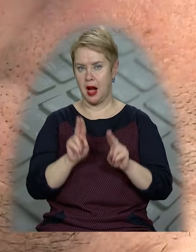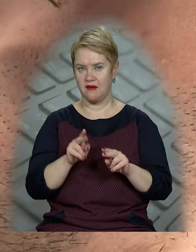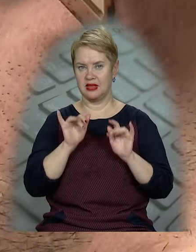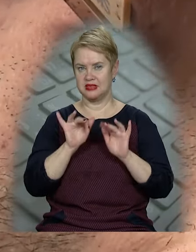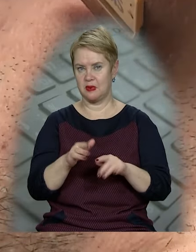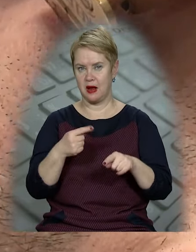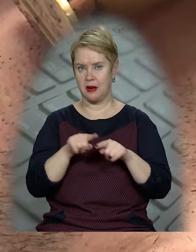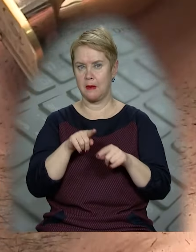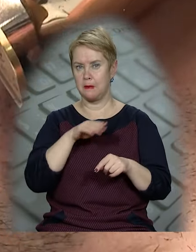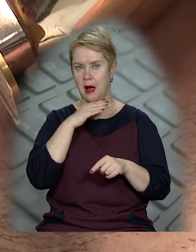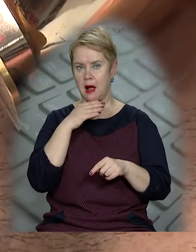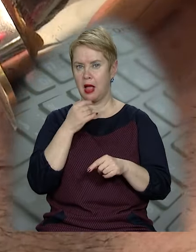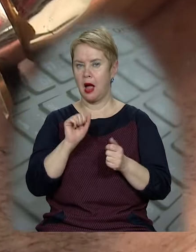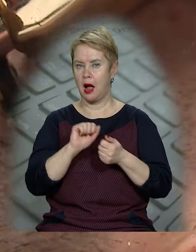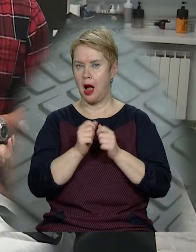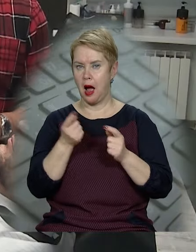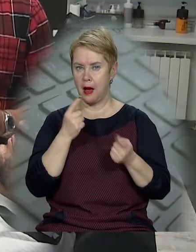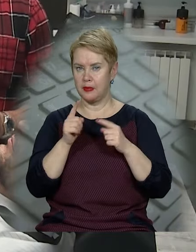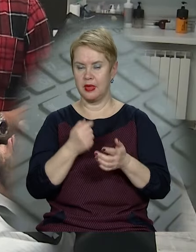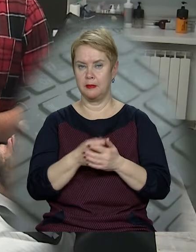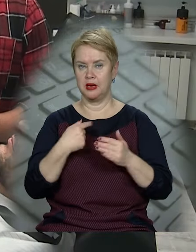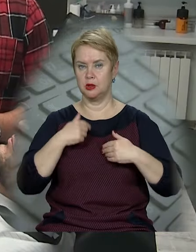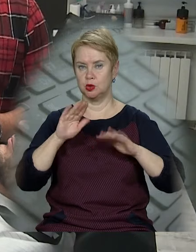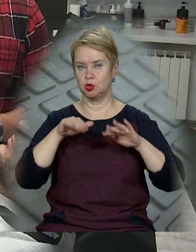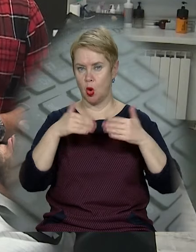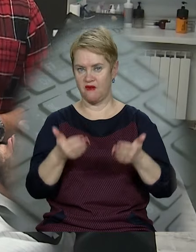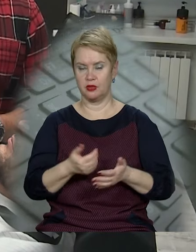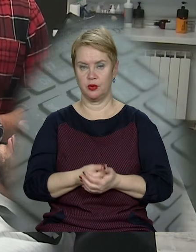насправді чимало підводних каменів. Ми советуємо